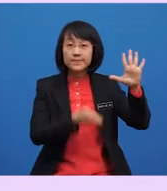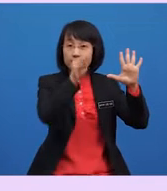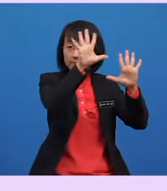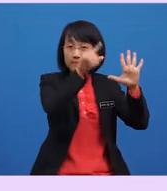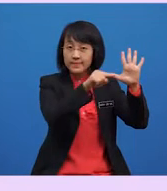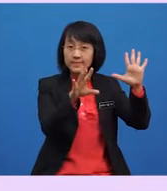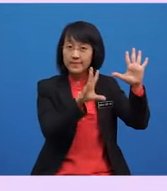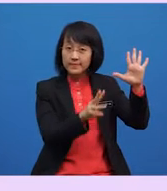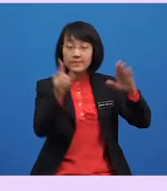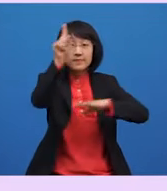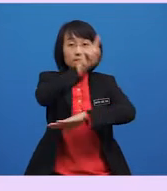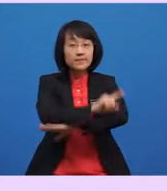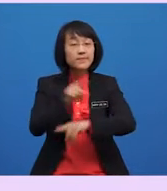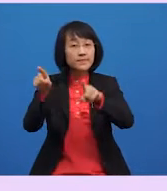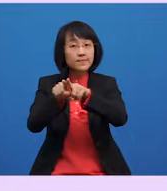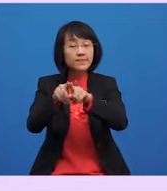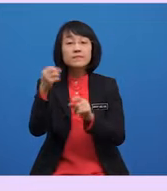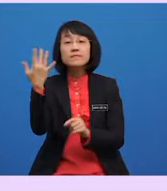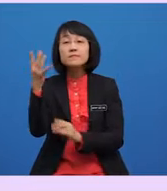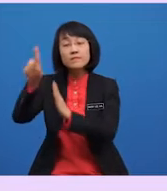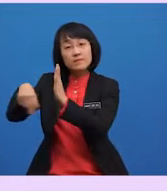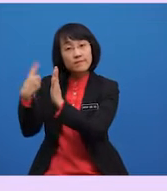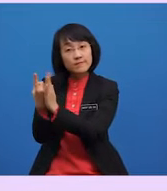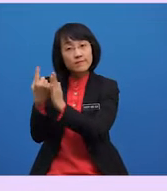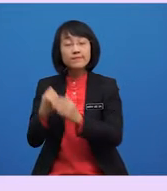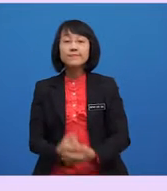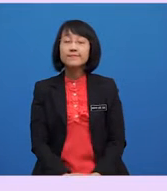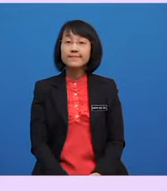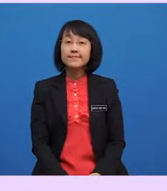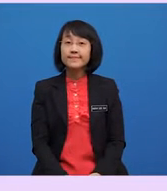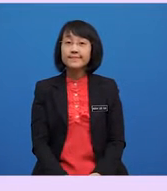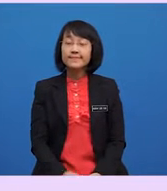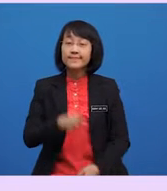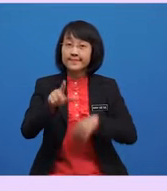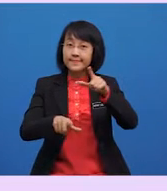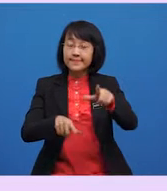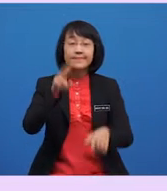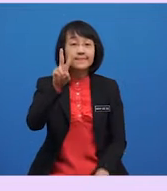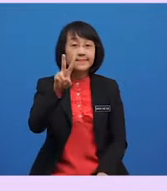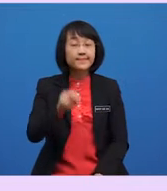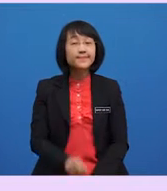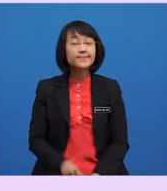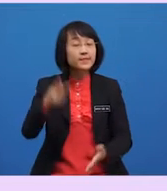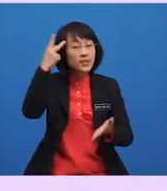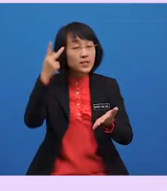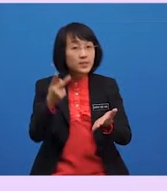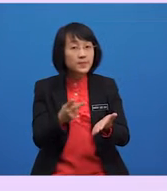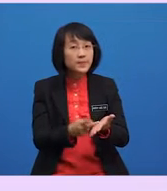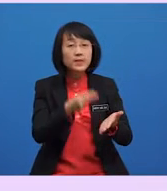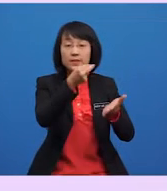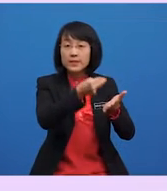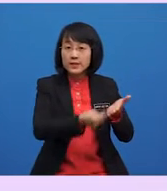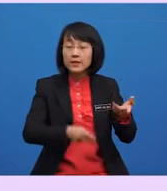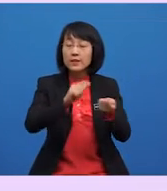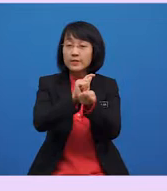5/6 hari sama dengan berapa jam? Langkah kedua, kenal pasti nilai